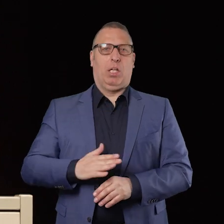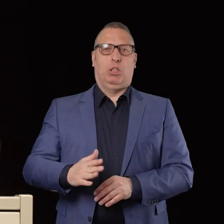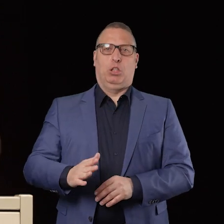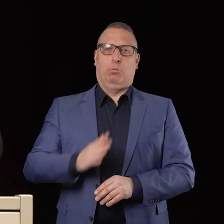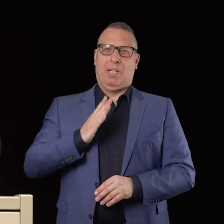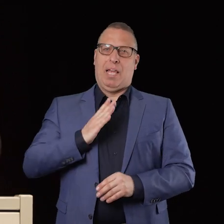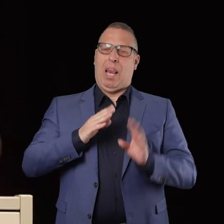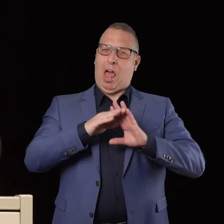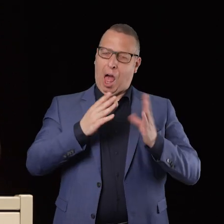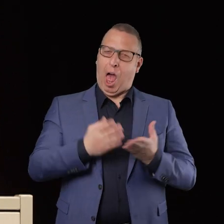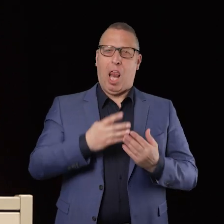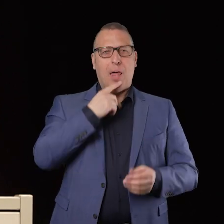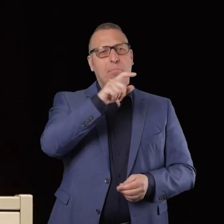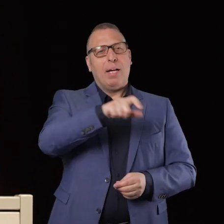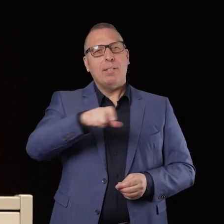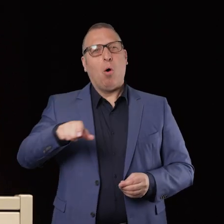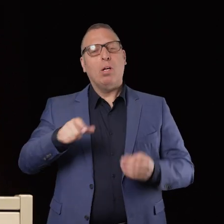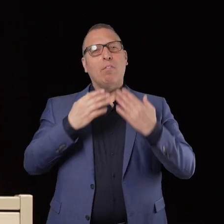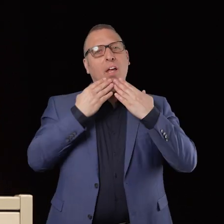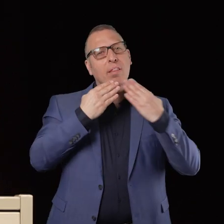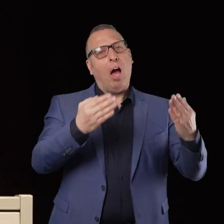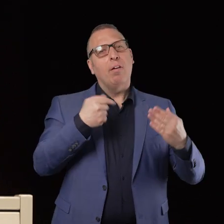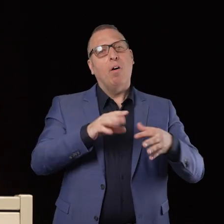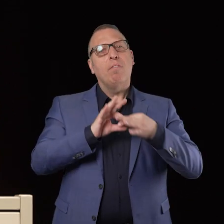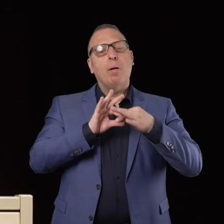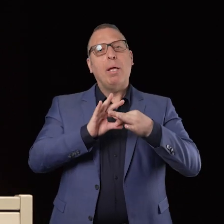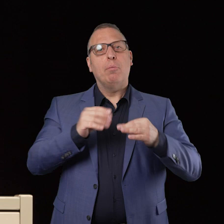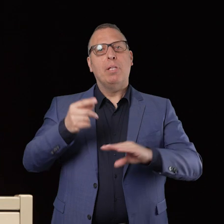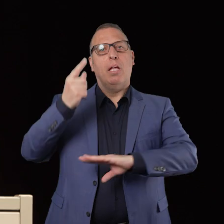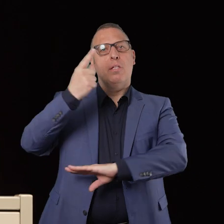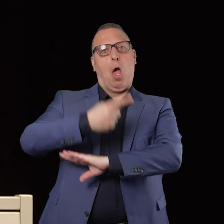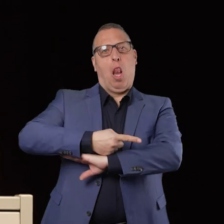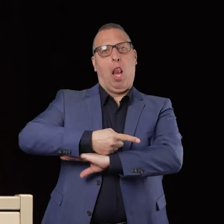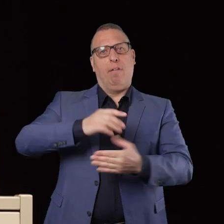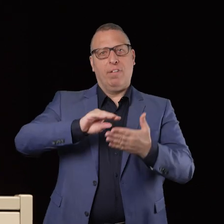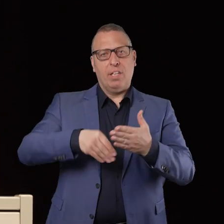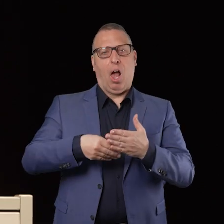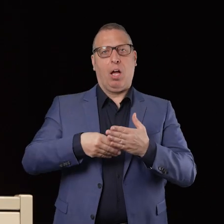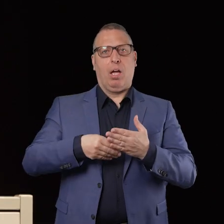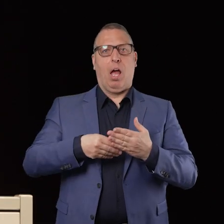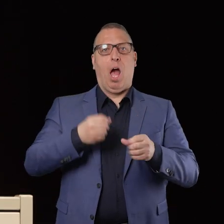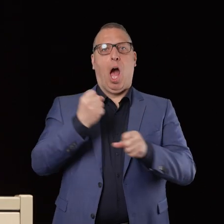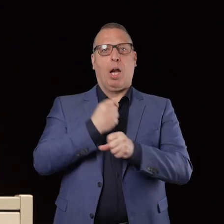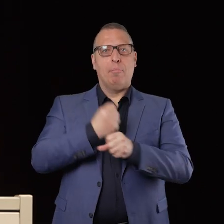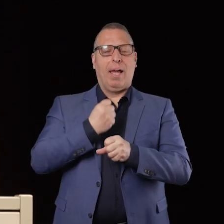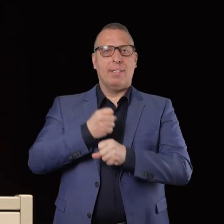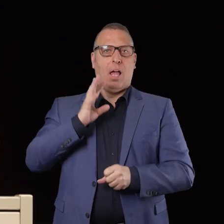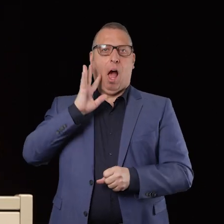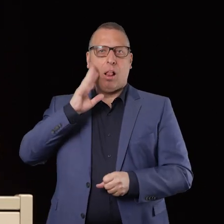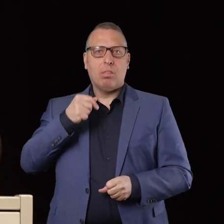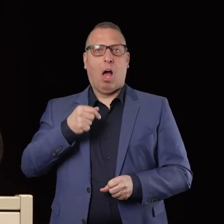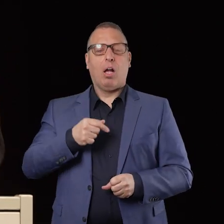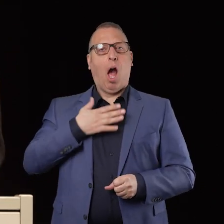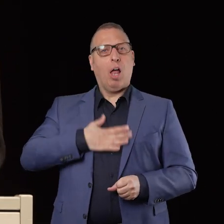ganz speziell all jenen danken, die in Verbindung mit dem Zollvertrag in ihrem Arbeitsalltag